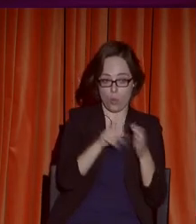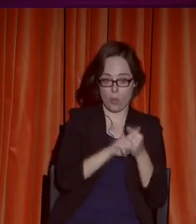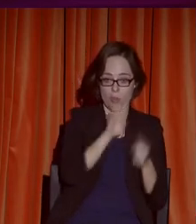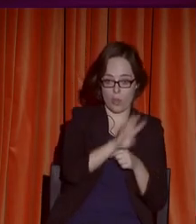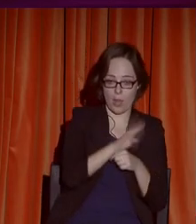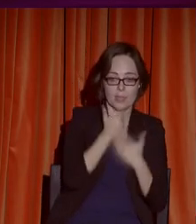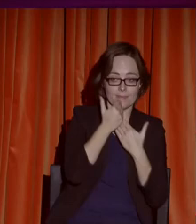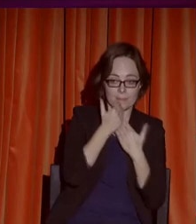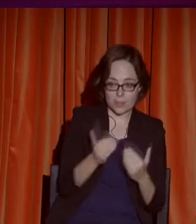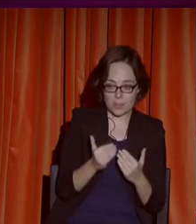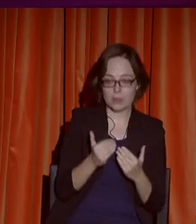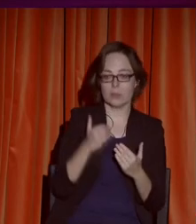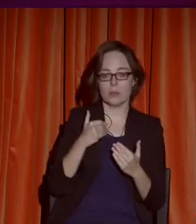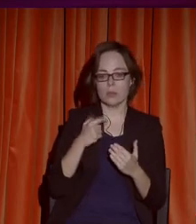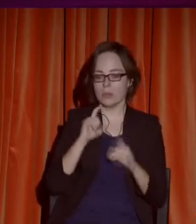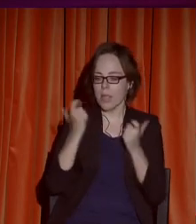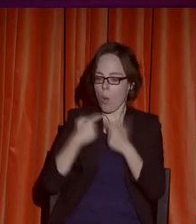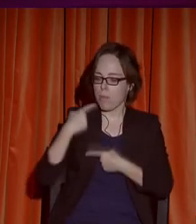miały przyspieszyć